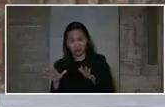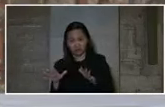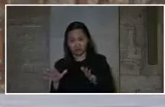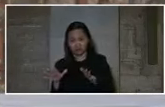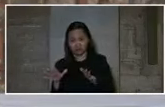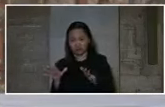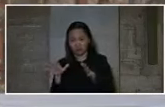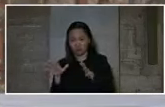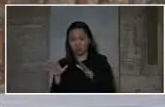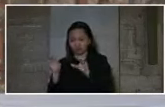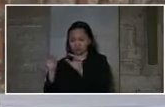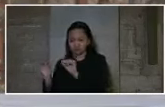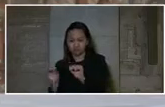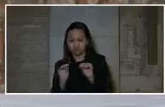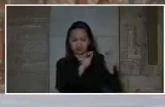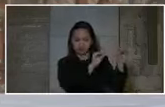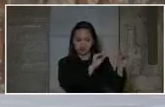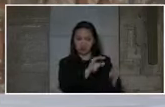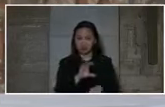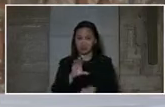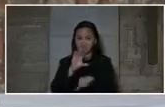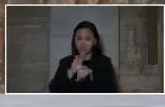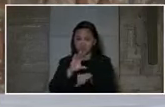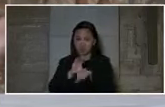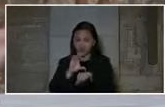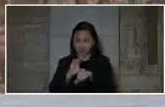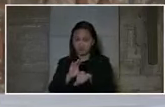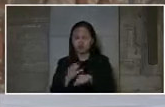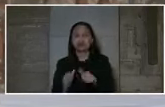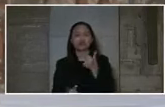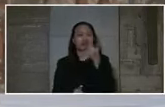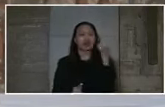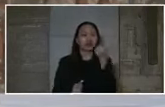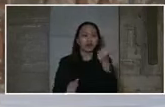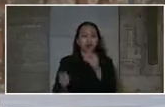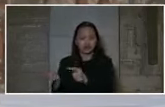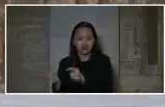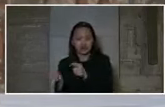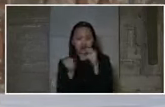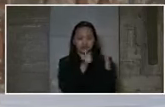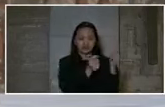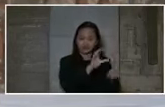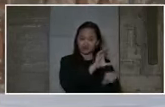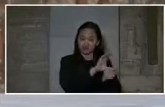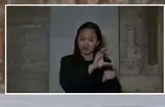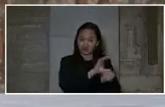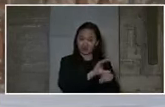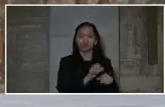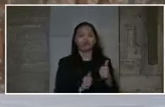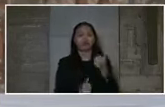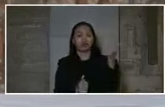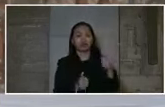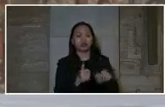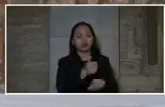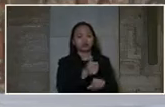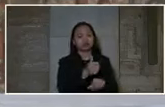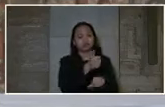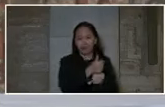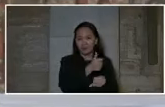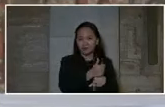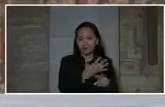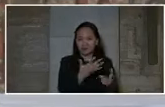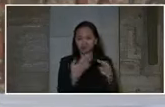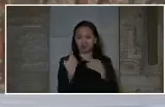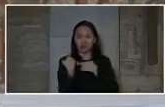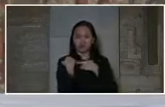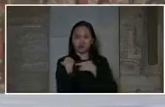aalisin na kita dito sa parokya mo. Lilipat na kita sa ibang parokya. Bibigyan na kita ng ibang assignment. Kahit na masaya ka pa